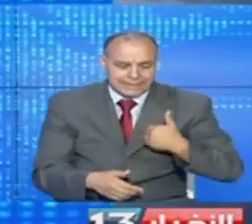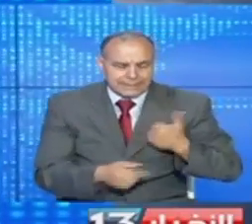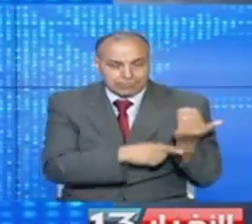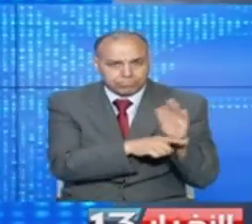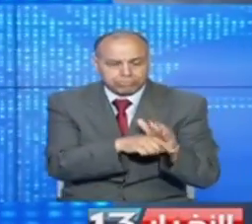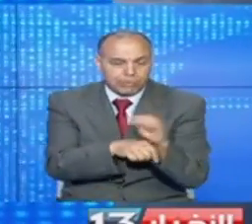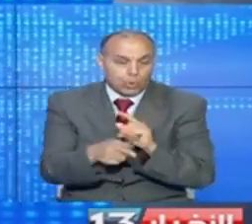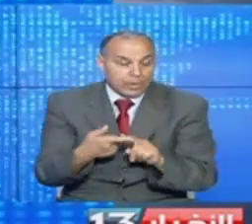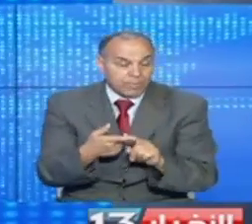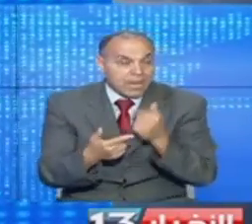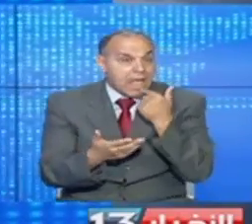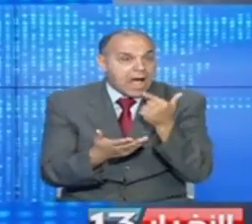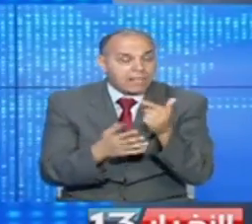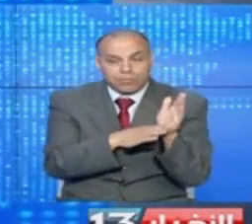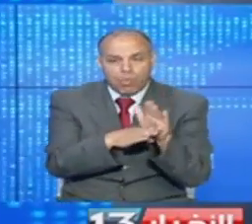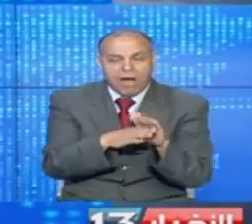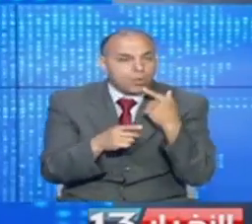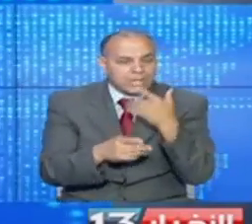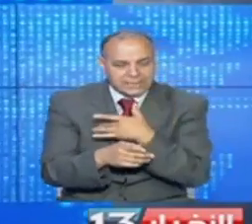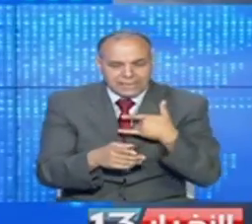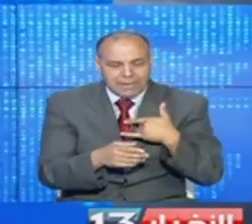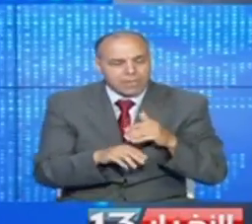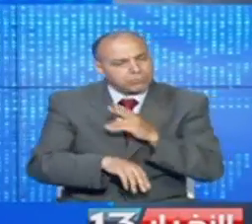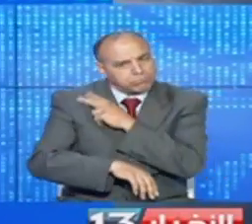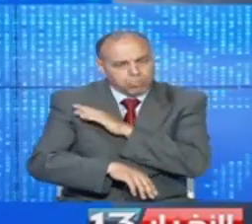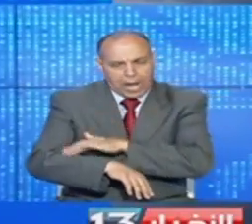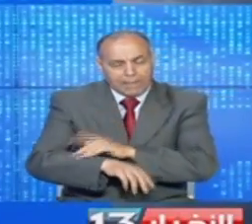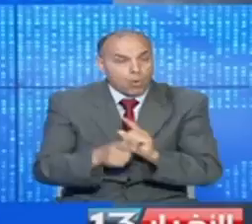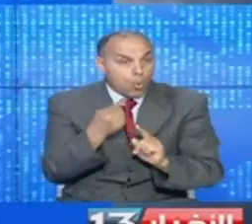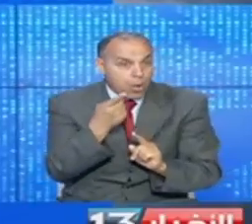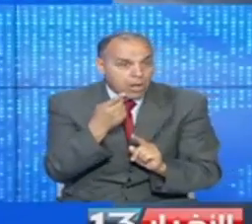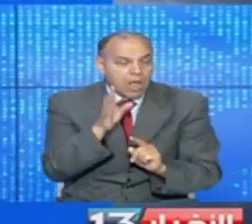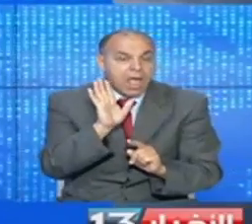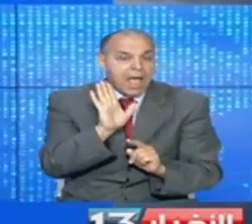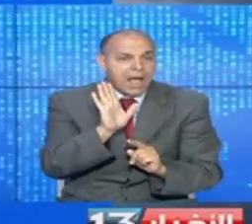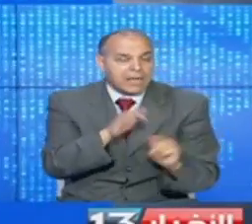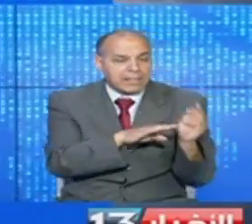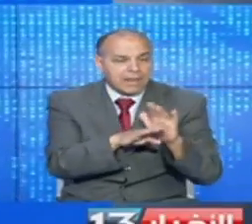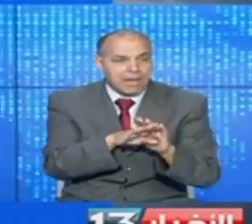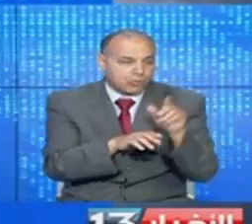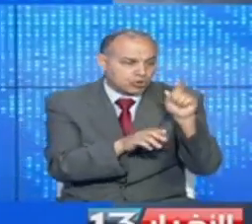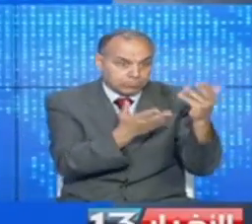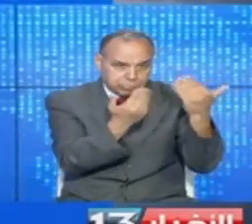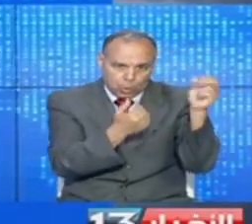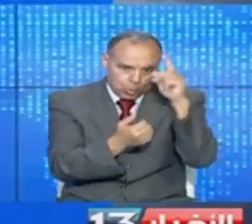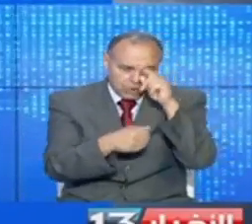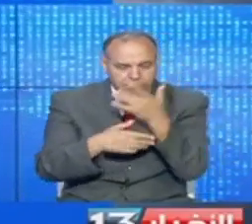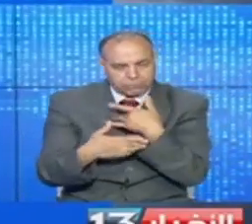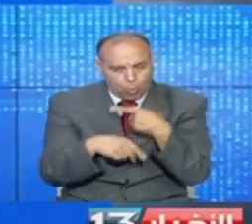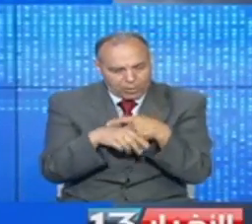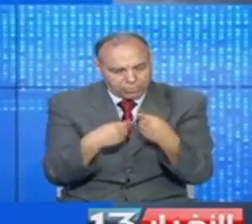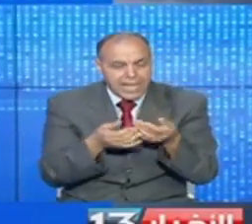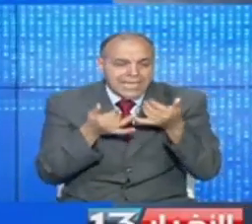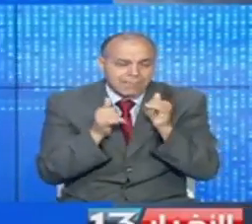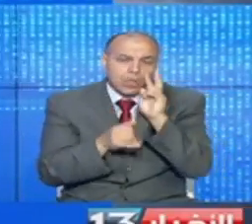التوقي من فيروس كورونا للمحافظة على سلامة إطاراتها وعمالها وخاصة لطمأنة الحريف واستقباله في أفضل الظروف. في